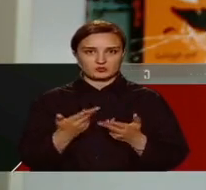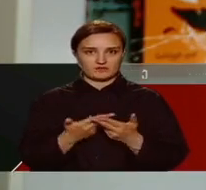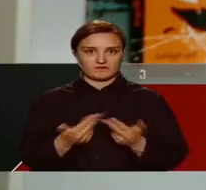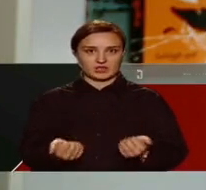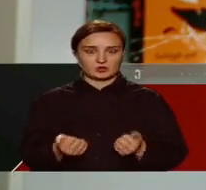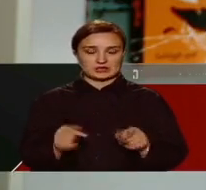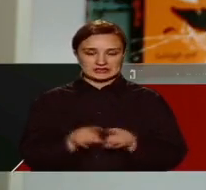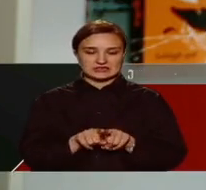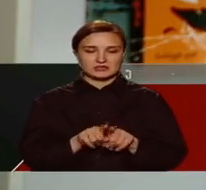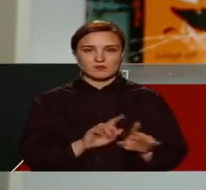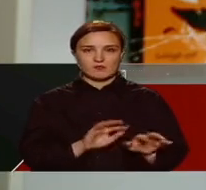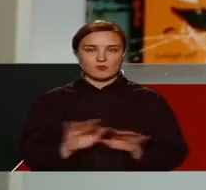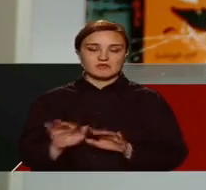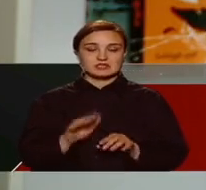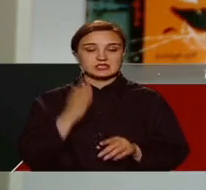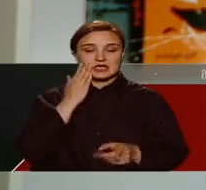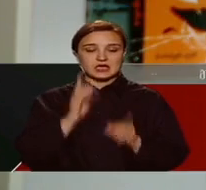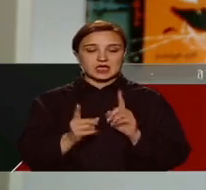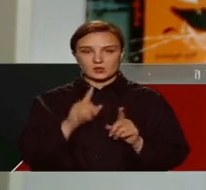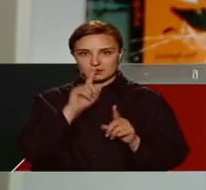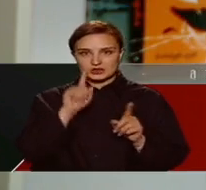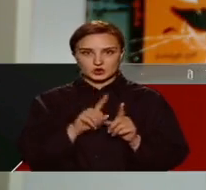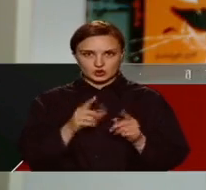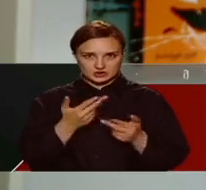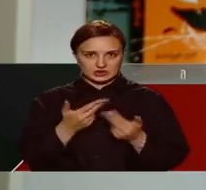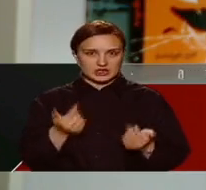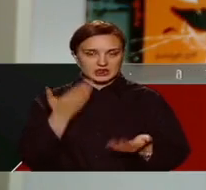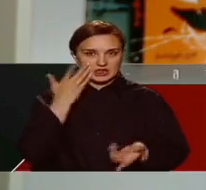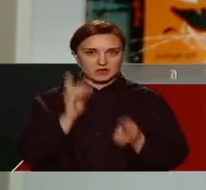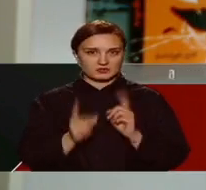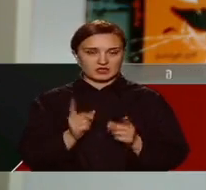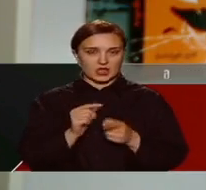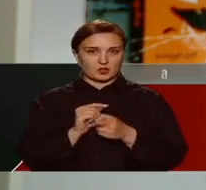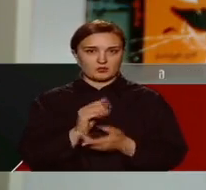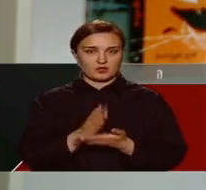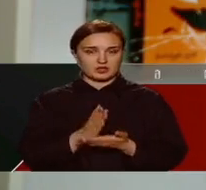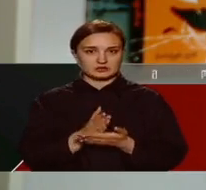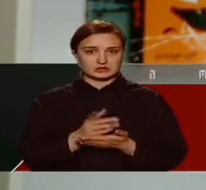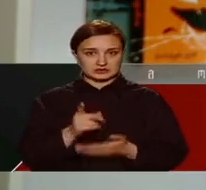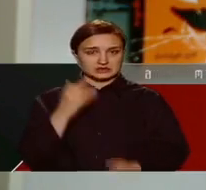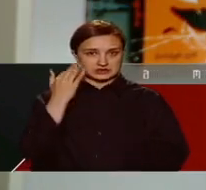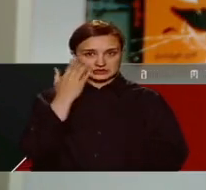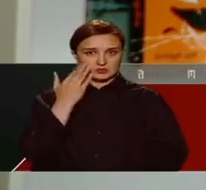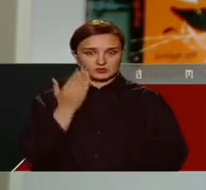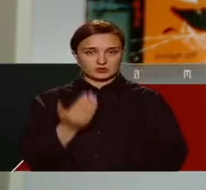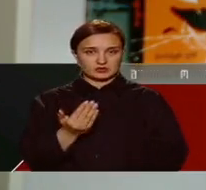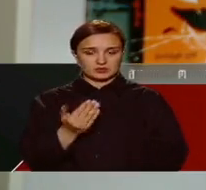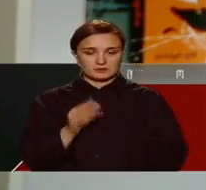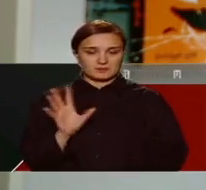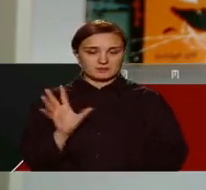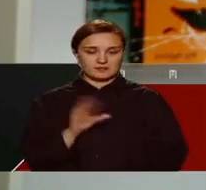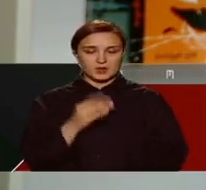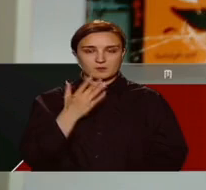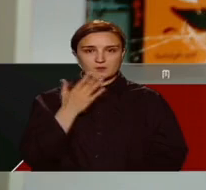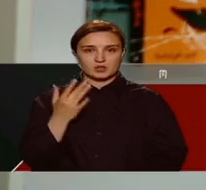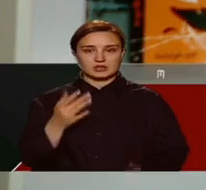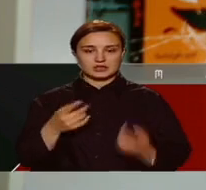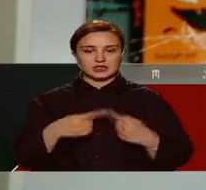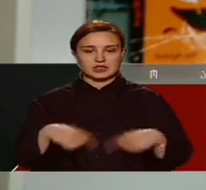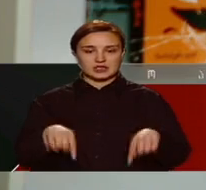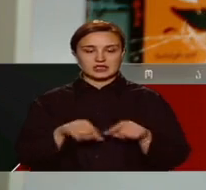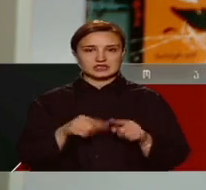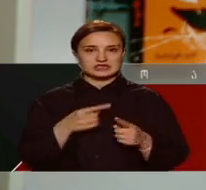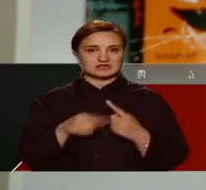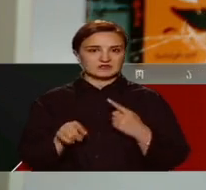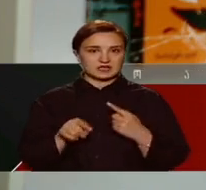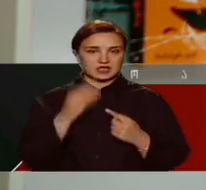და ისე მოვიქცეთ, რომ ეს რეალობა თითქოს მართლა რეალობა იყოს, იმიტომ რომ რეალობაა. წარმოიდგინეთ, ანუ თელ პოლიტიკურ სპექტრში რაღაცა სხვა